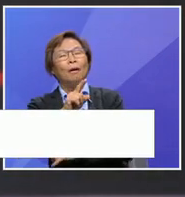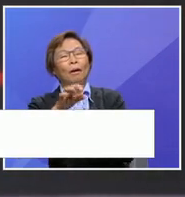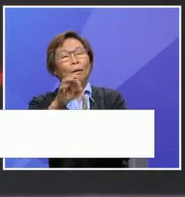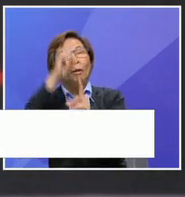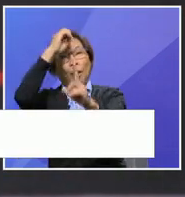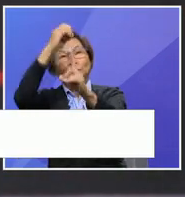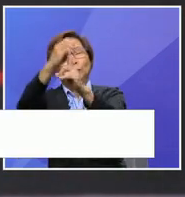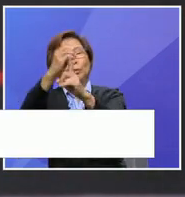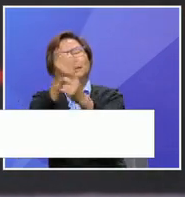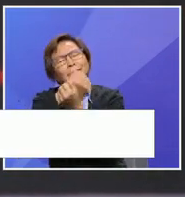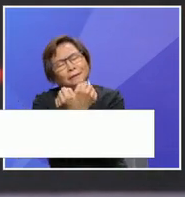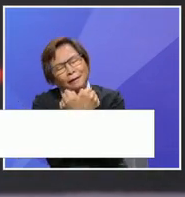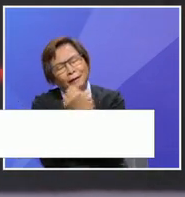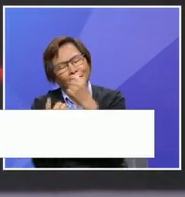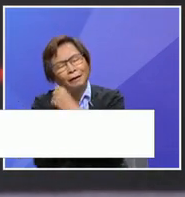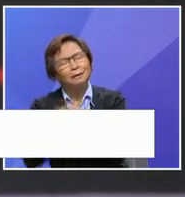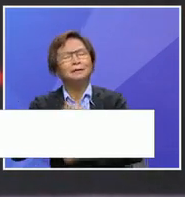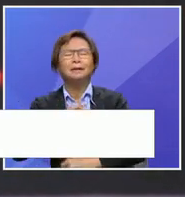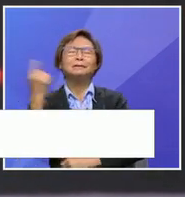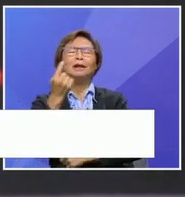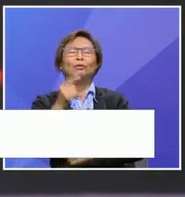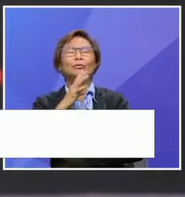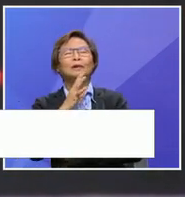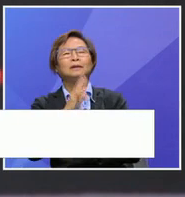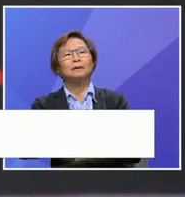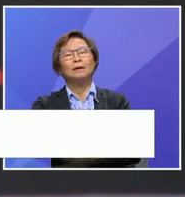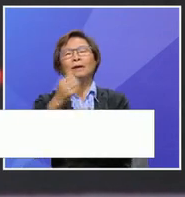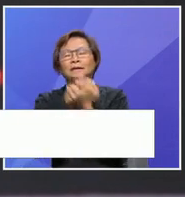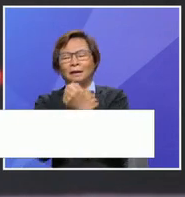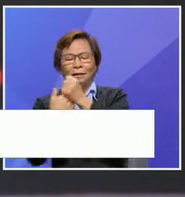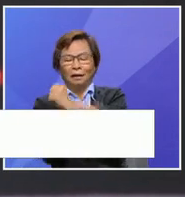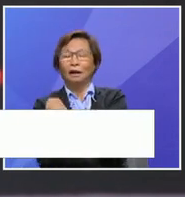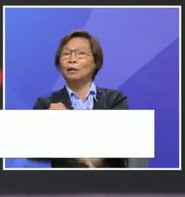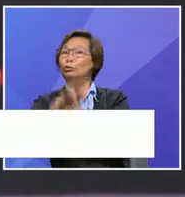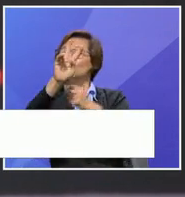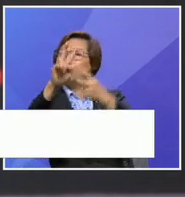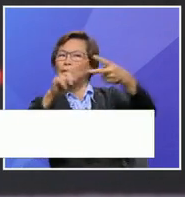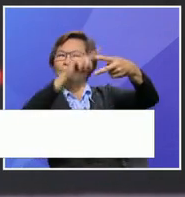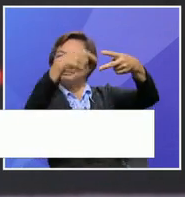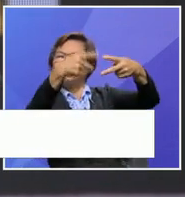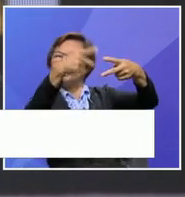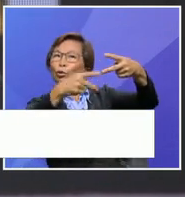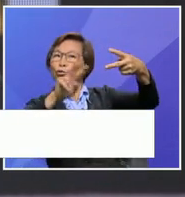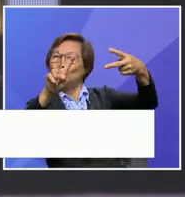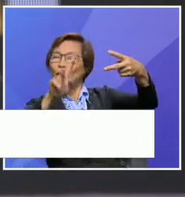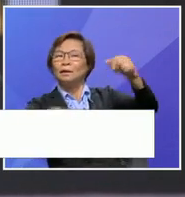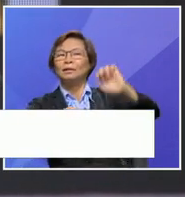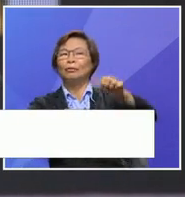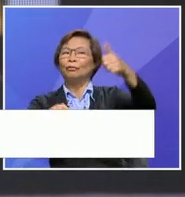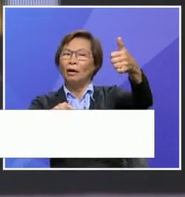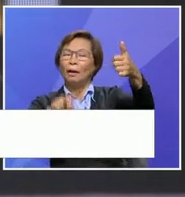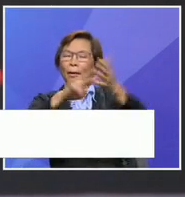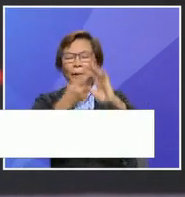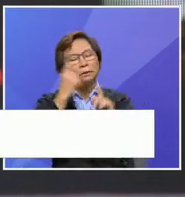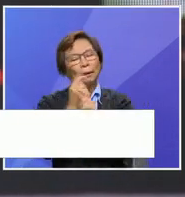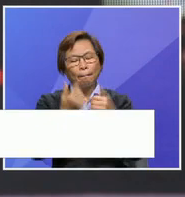saya selalu KTP tropisme ini ada 22 komponen-komponen yang pertama Yaelah magnetnya yang